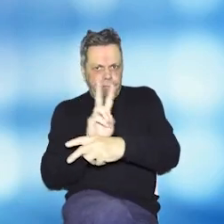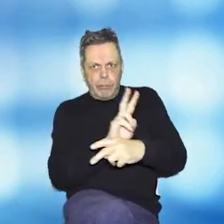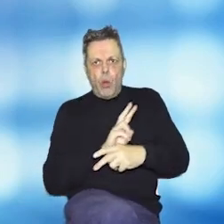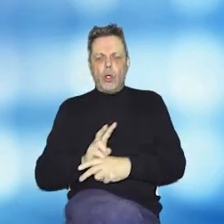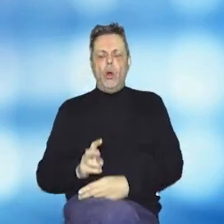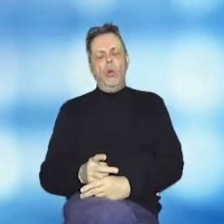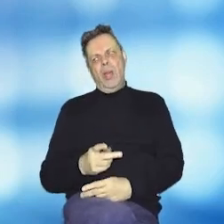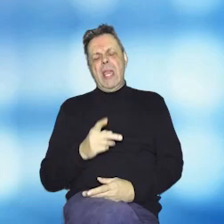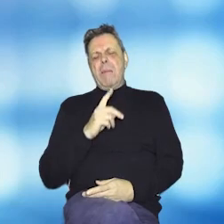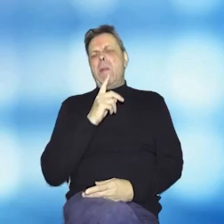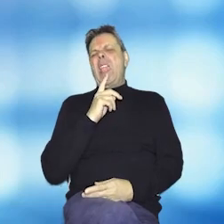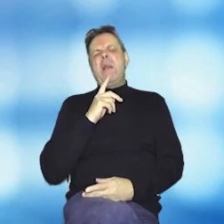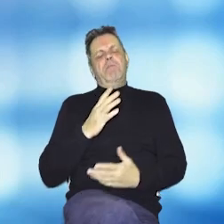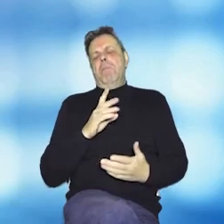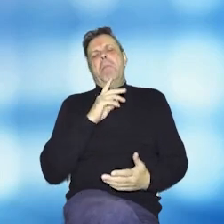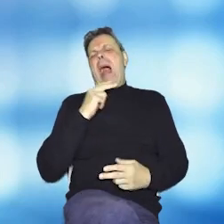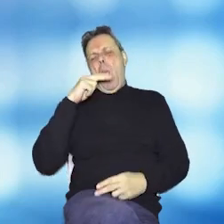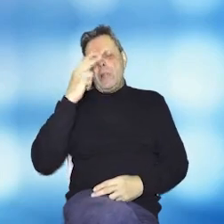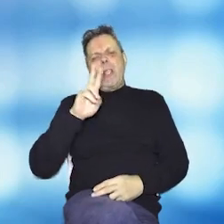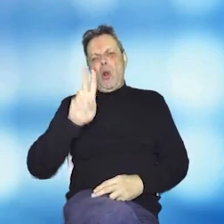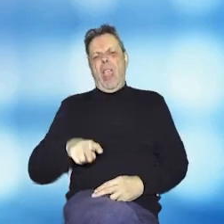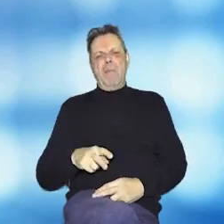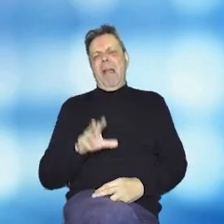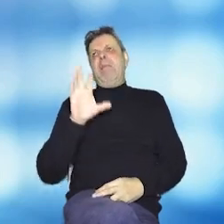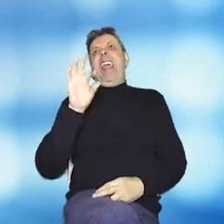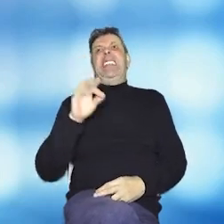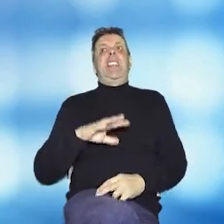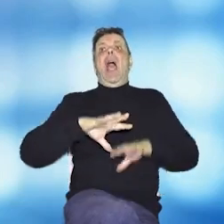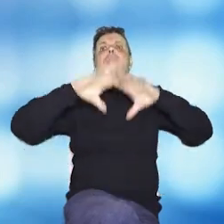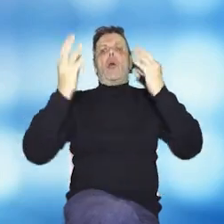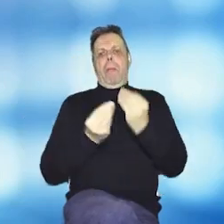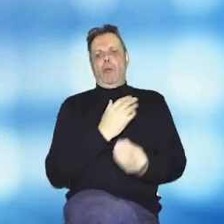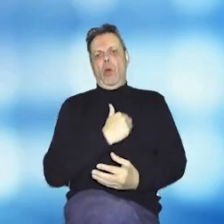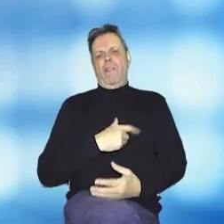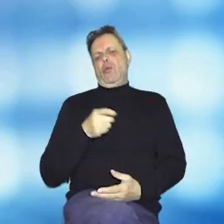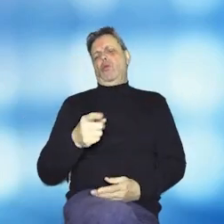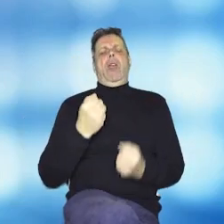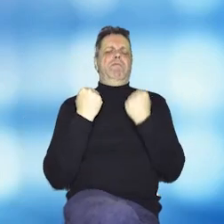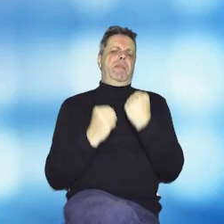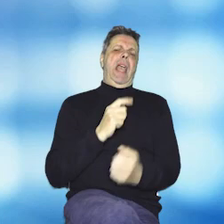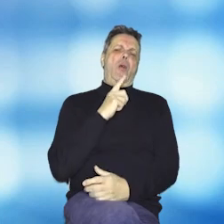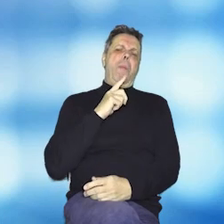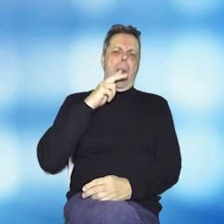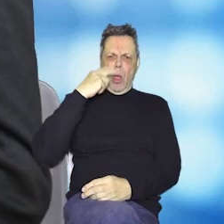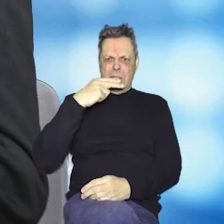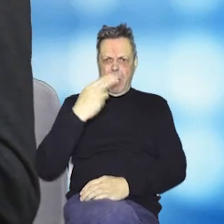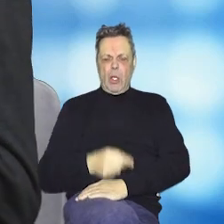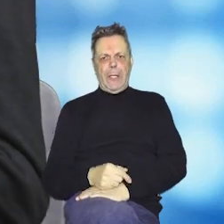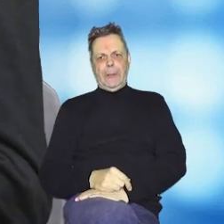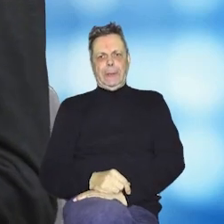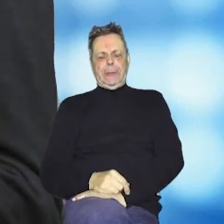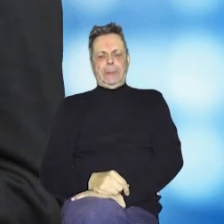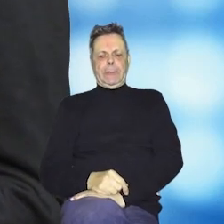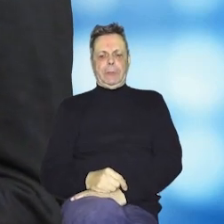broj, mislim da je, ne znam, desetak ili koliko na cijelu državu, i to je naprosto premali broj. Da, danas